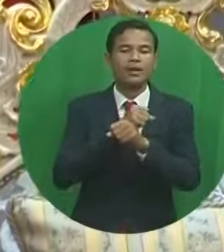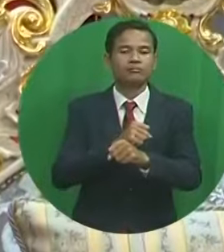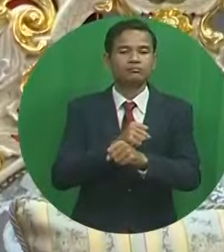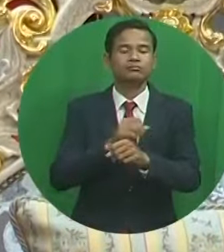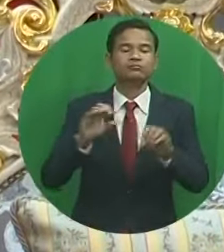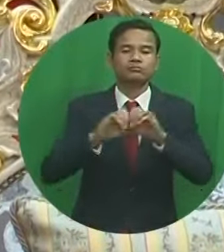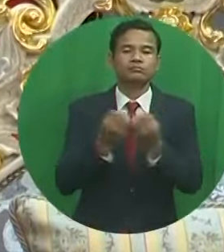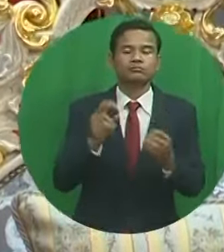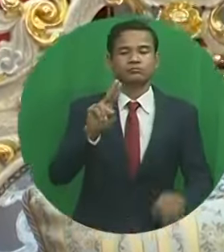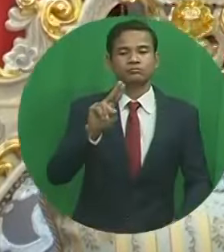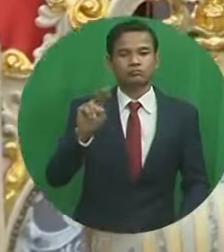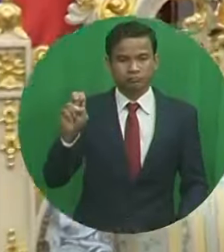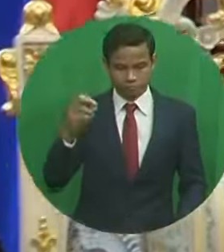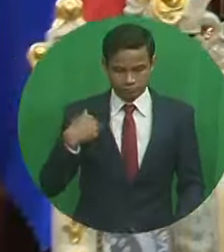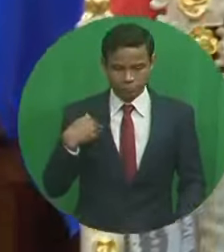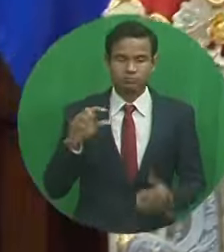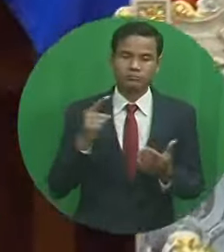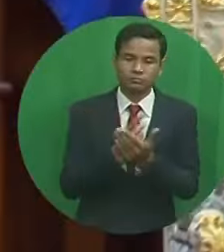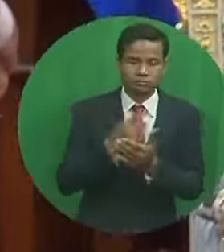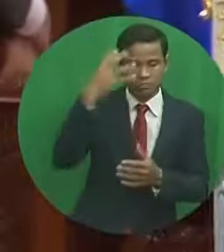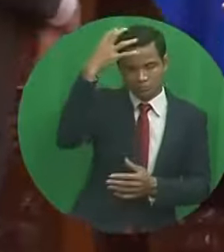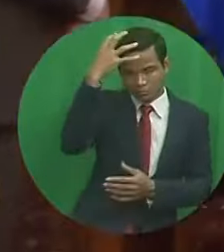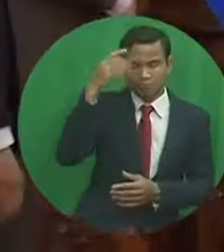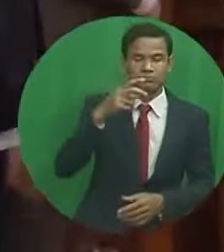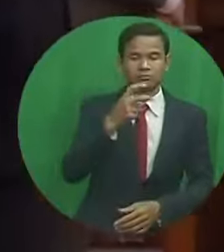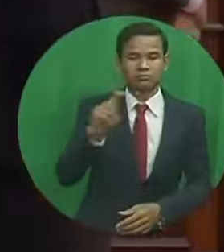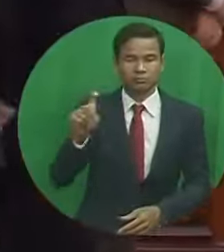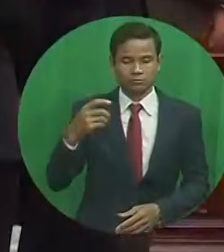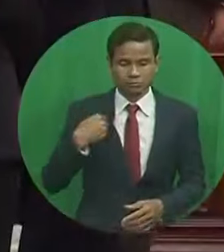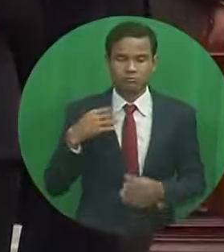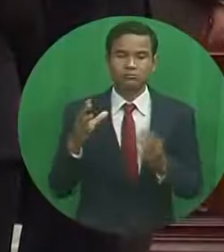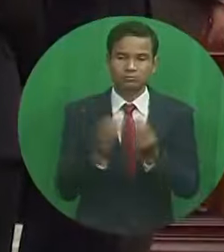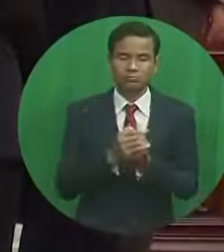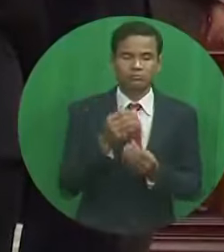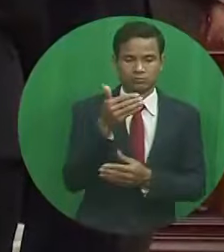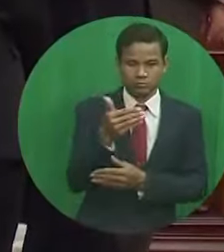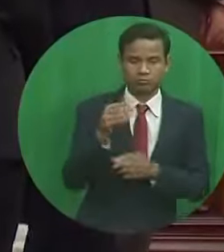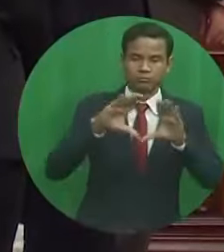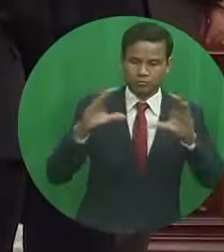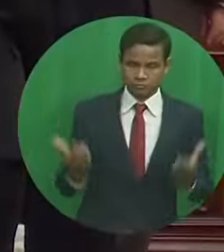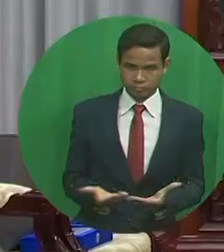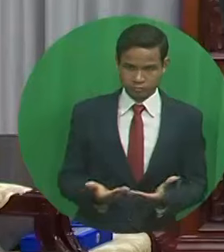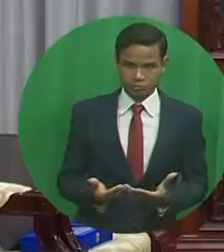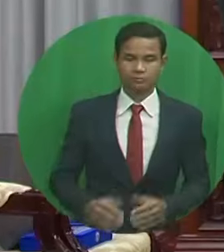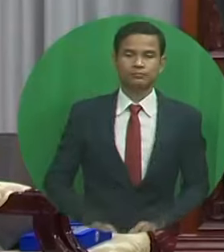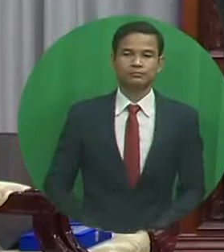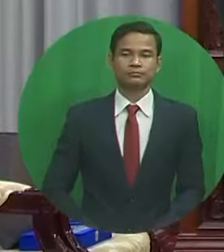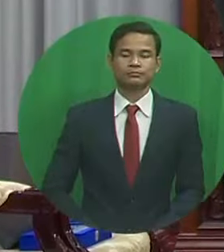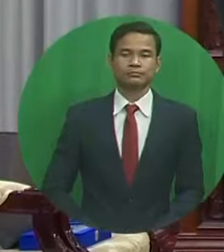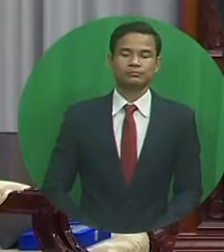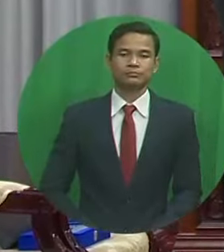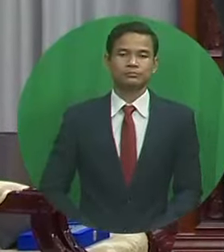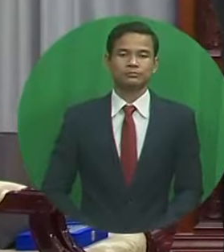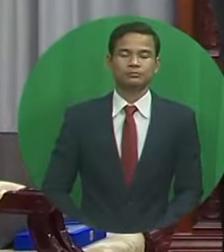ខៀវកម្ពុជាបានចូលរួមរក្សាសន្តិភាពនៅក្នុងប្រទេសចំនួន9នៅក្នុងពិភពលោក